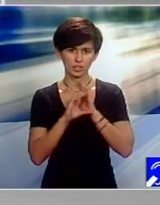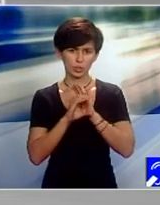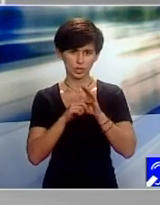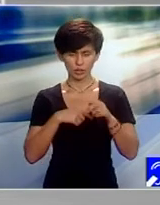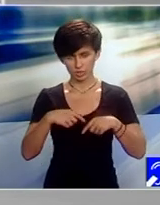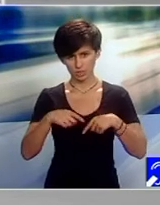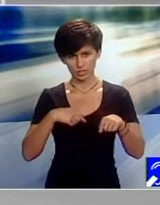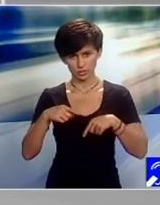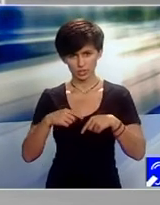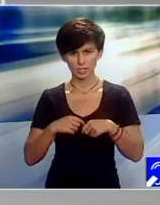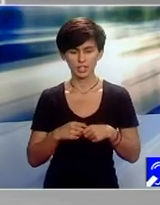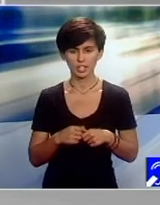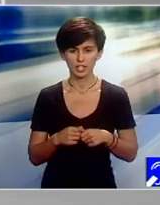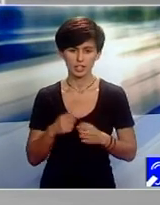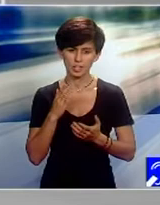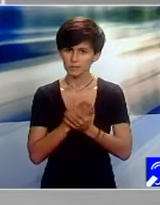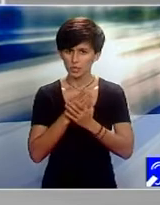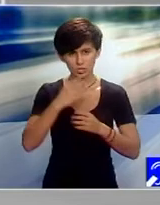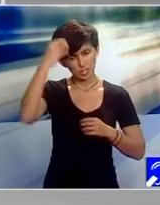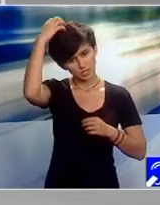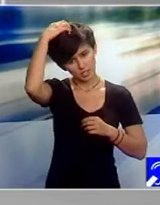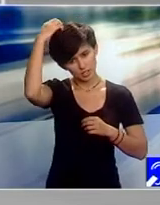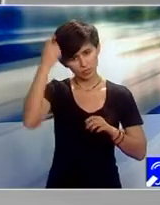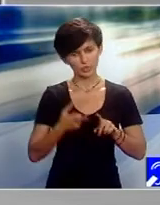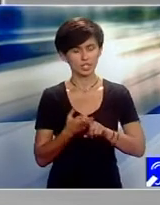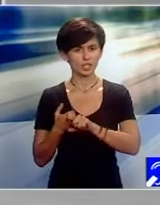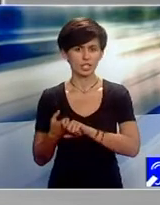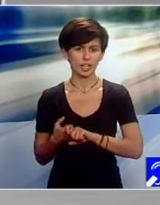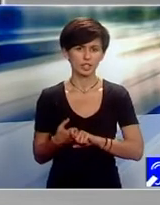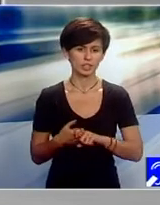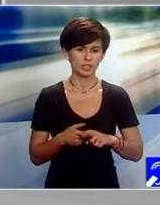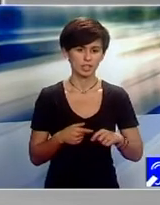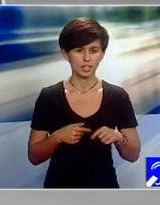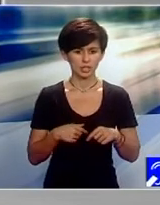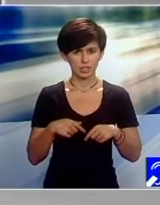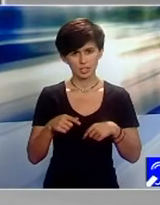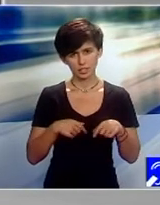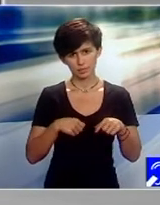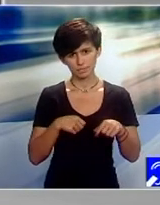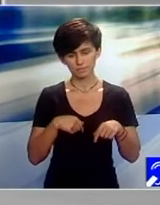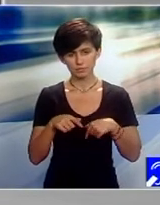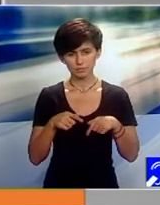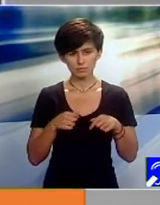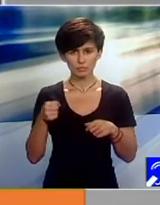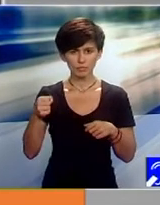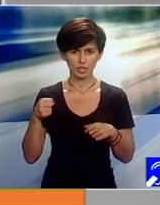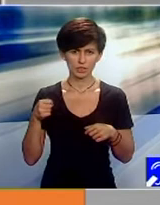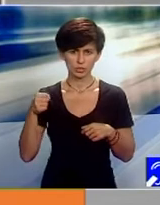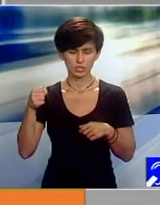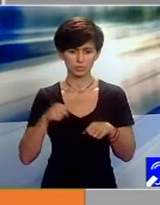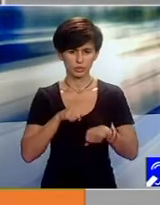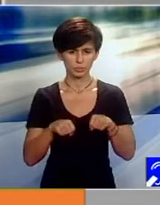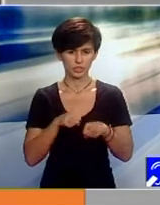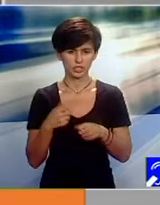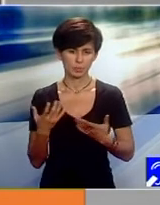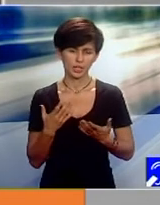rutier, hotărârea de guvern referitoare la cicloturism, care și aceea este pe cale de a fi adoptată de vreo 20